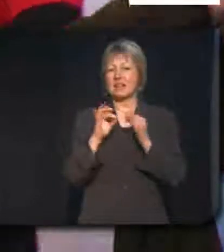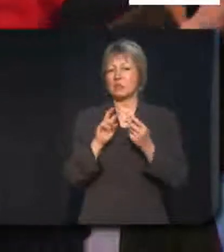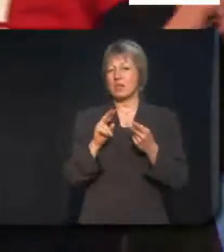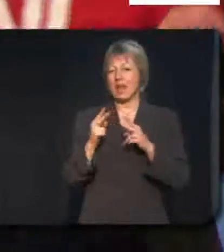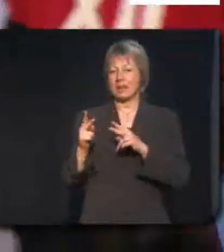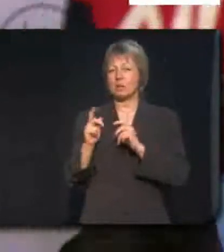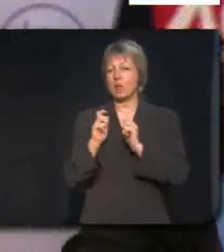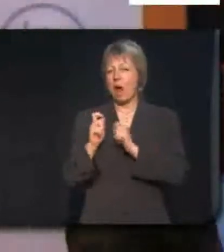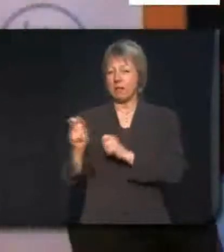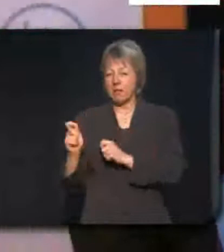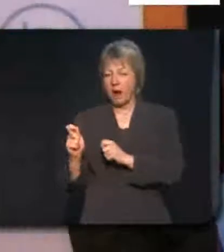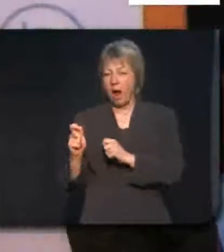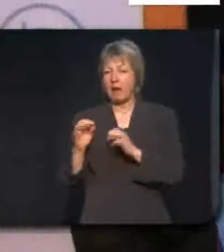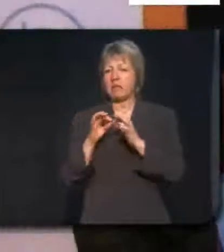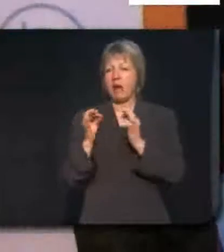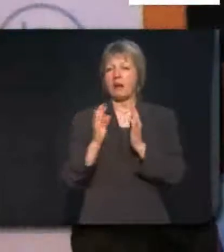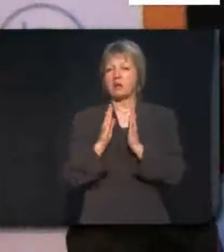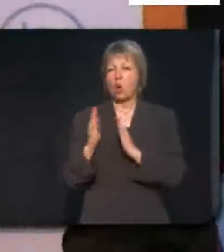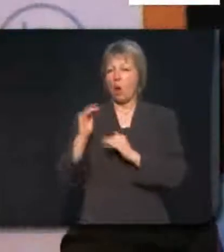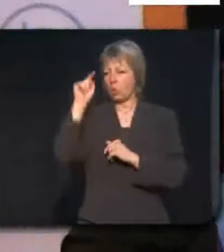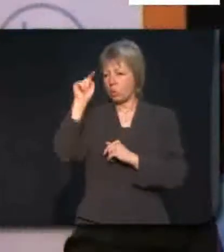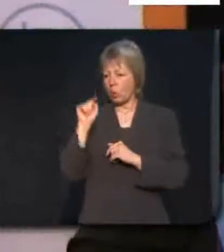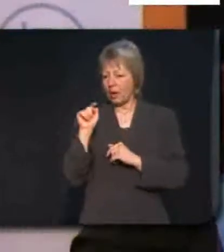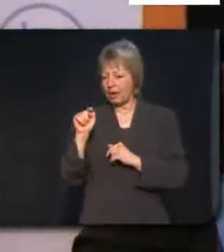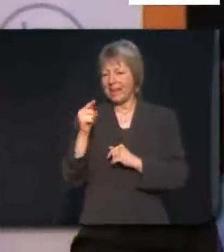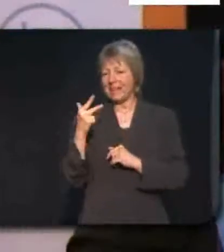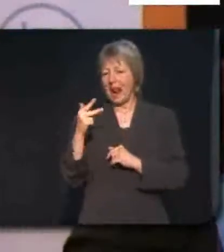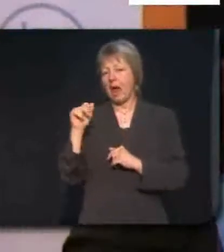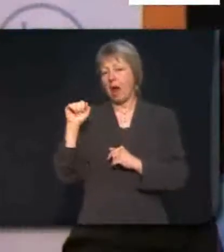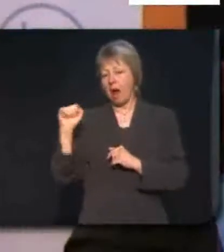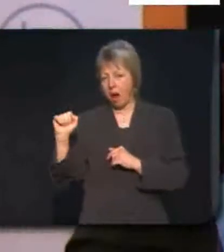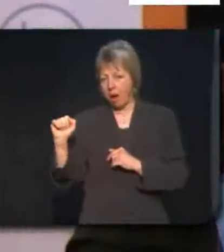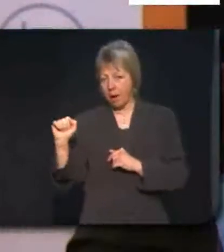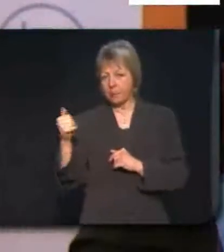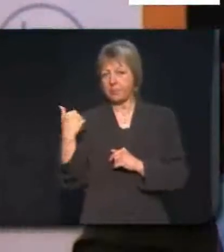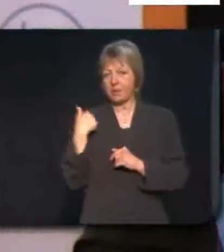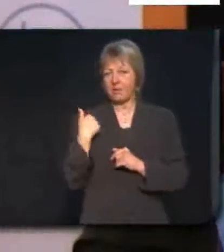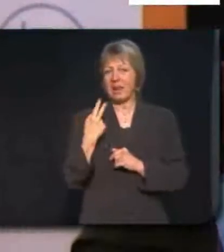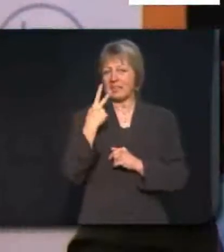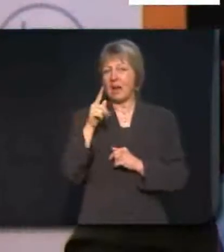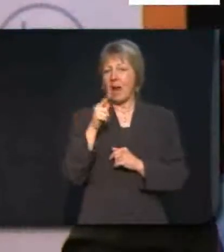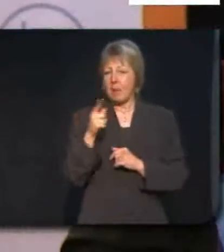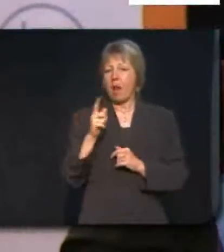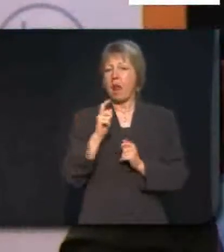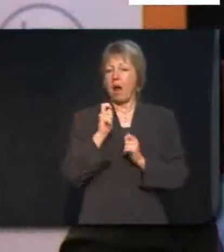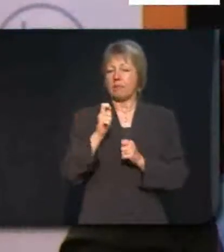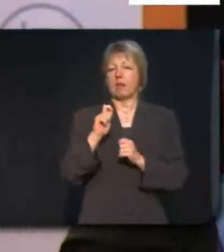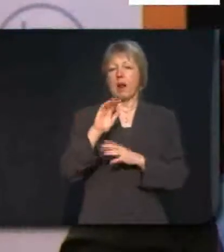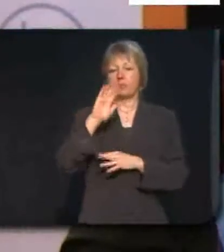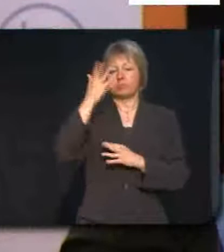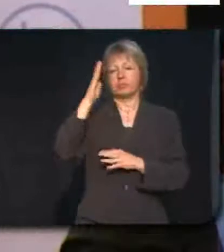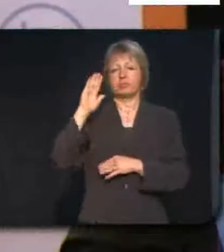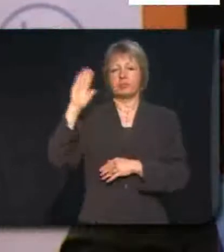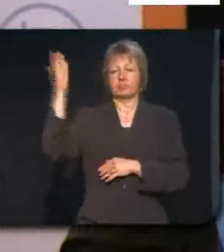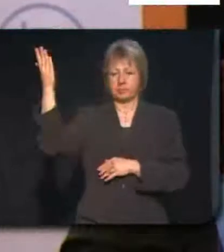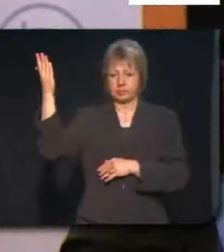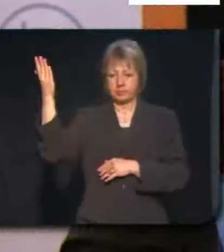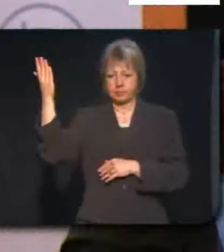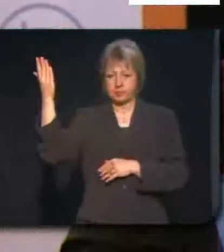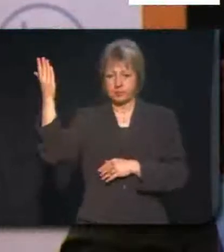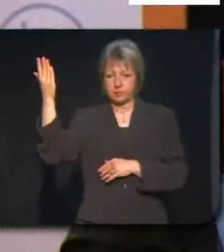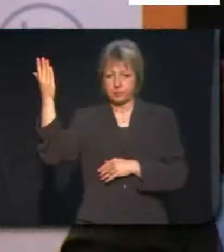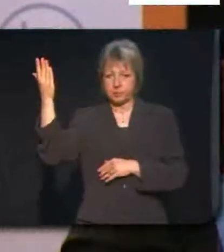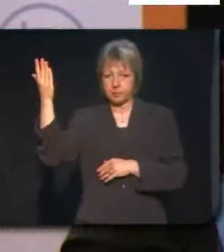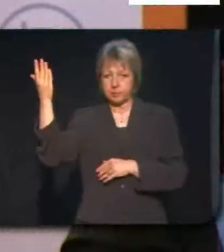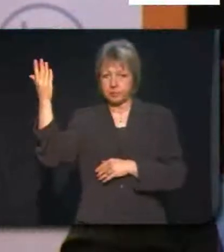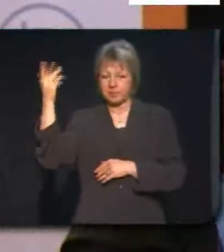der in der Tagesordnung 3a heißt zwei erfolgreichste Anträge gehabt diese werden